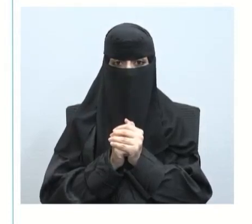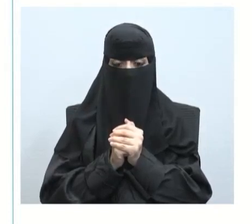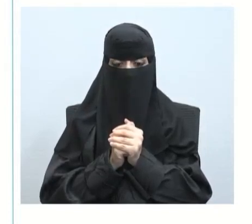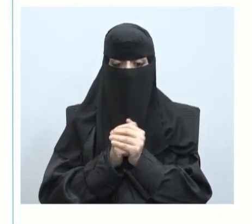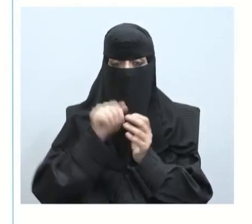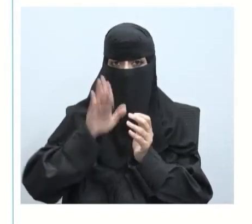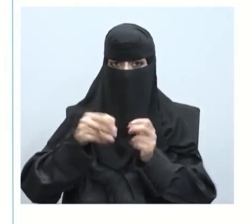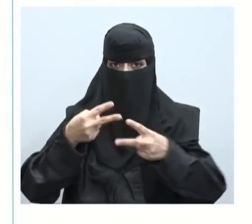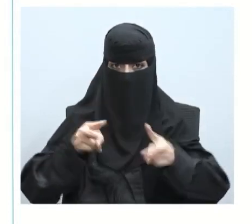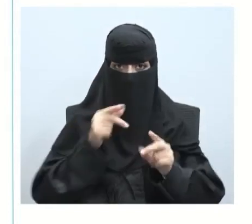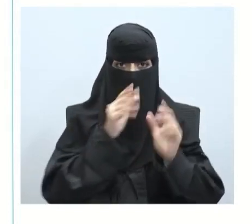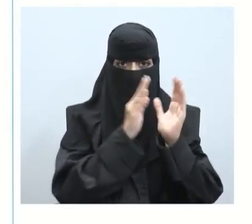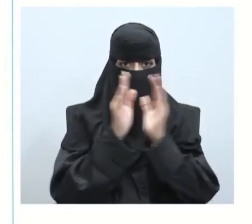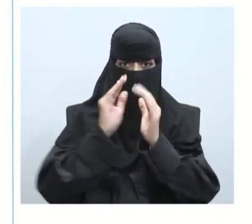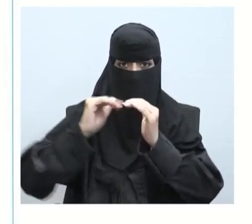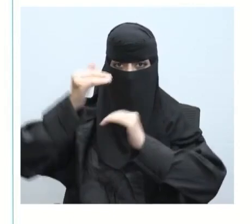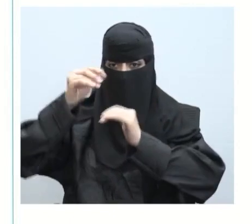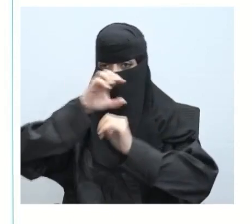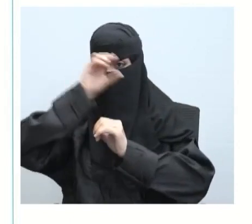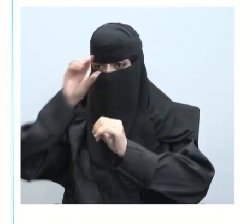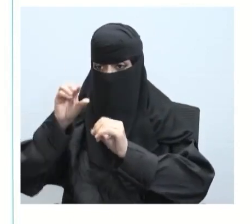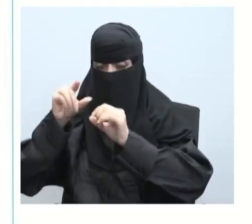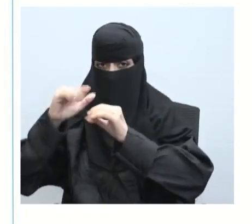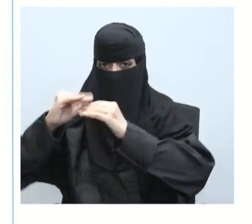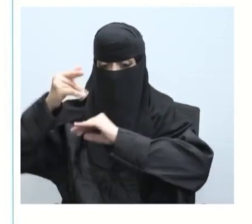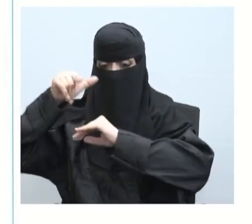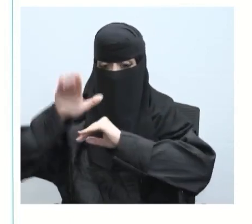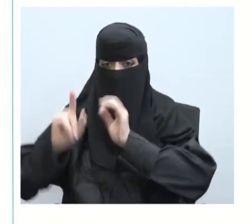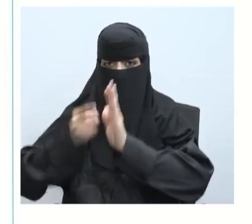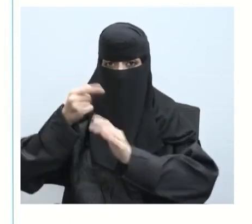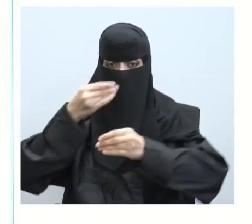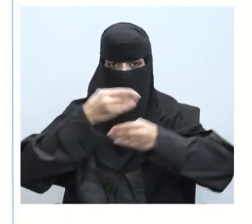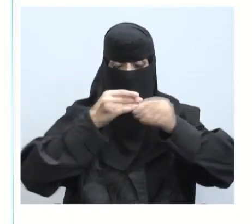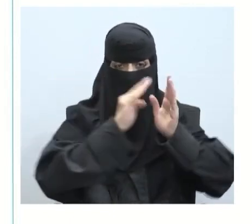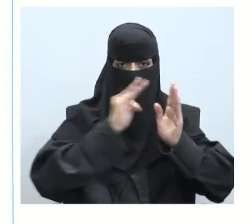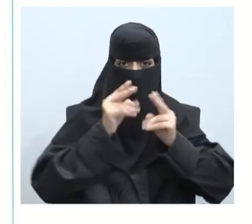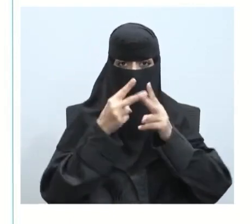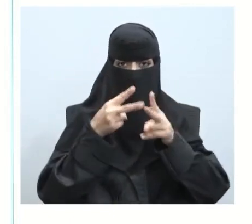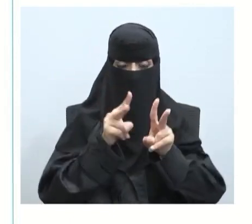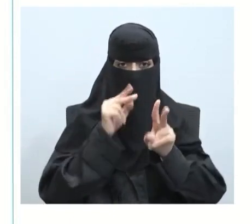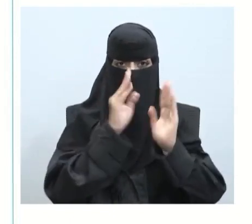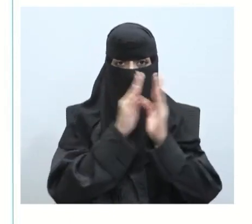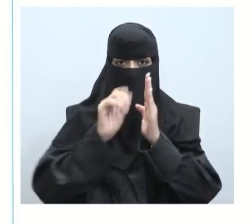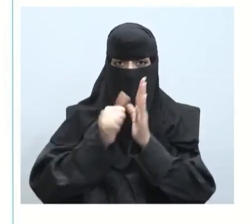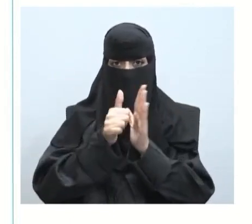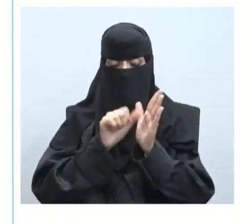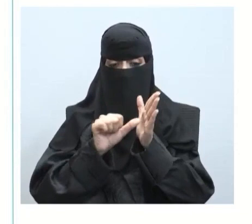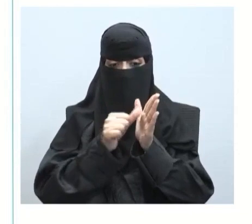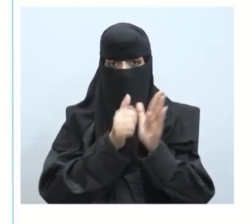إذن لإنشاء الملف وتثبيت حزمة الباهو، سنقوم في البداية بإنشاء ملف جديد new